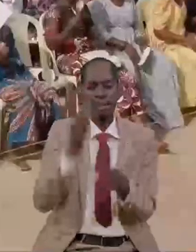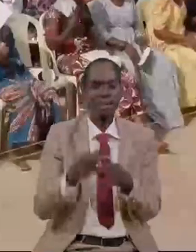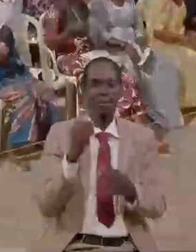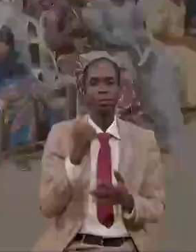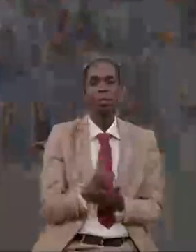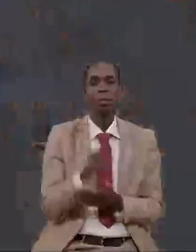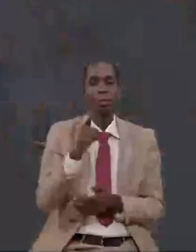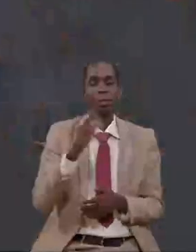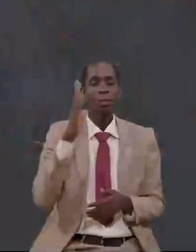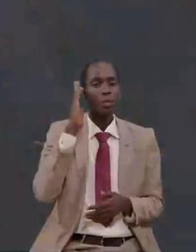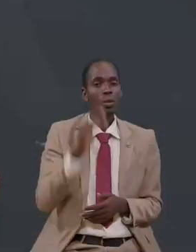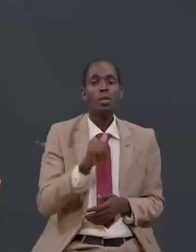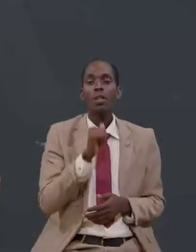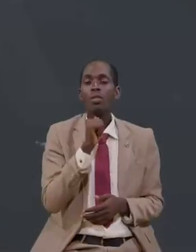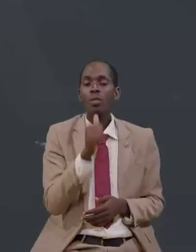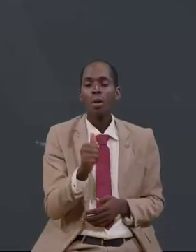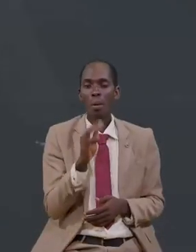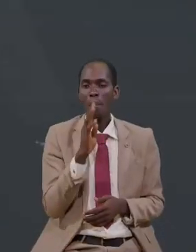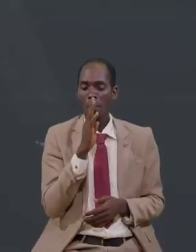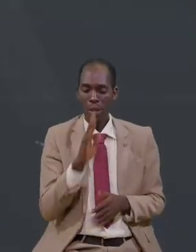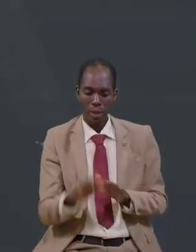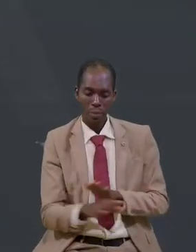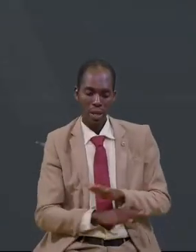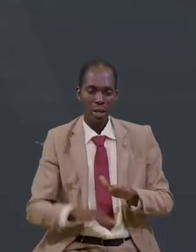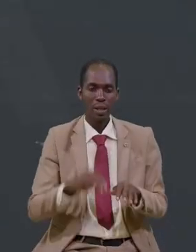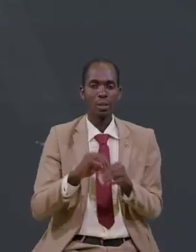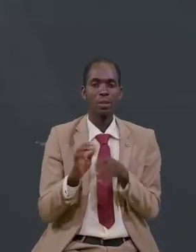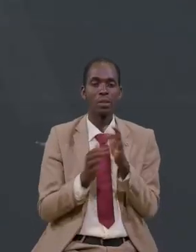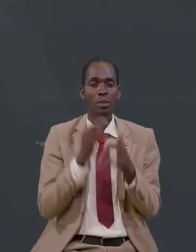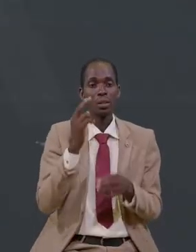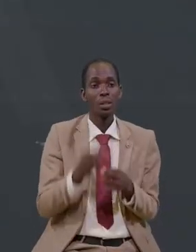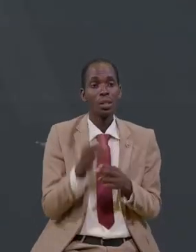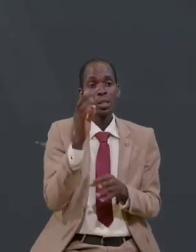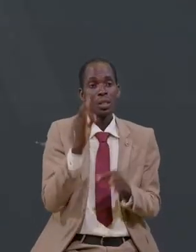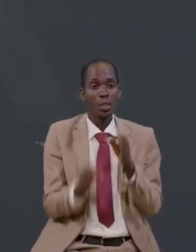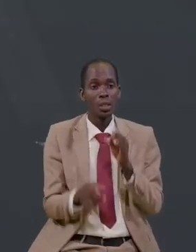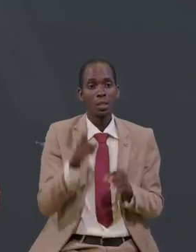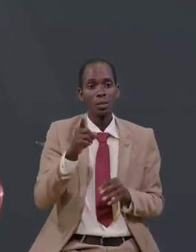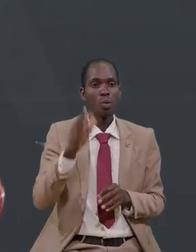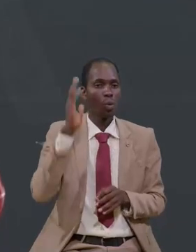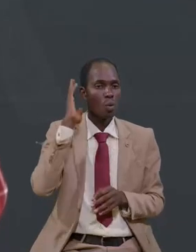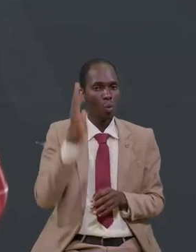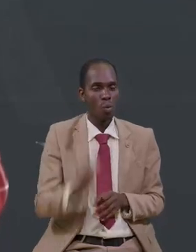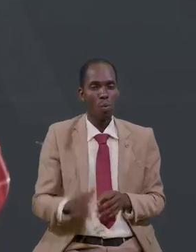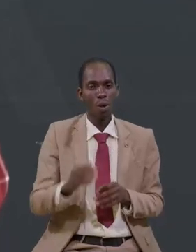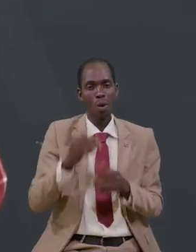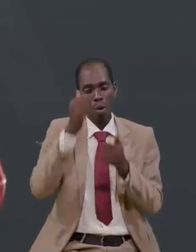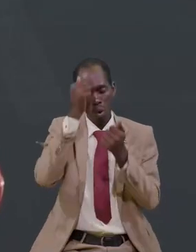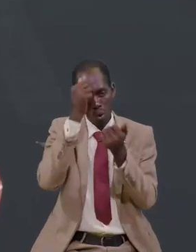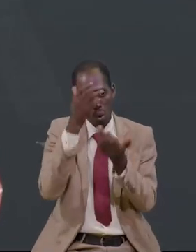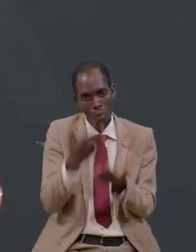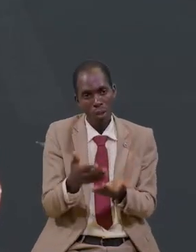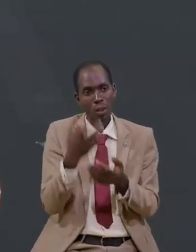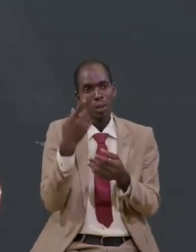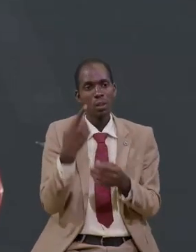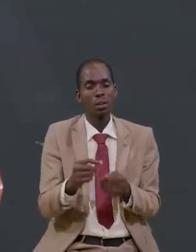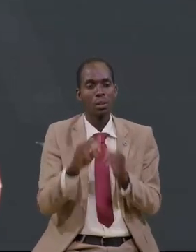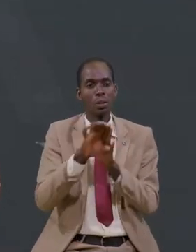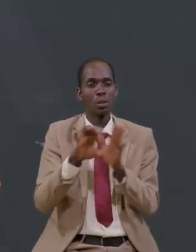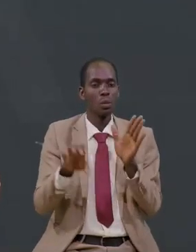Tu ne seras jamais en bas. Lorsque tu obéiras au commandement de l'Éternel,